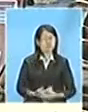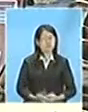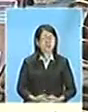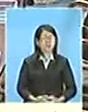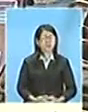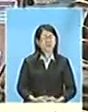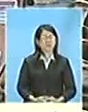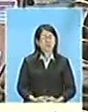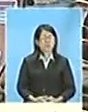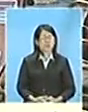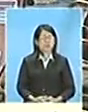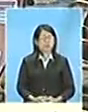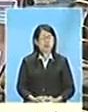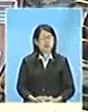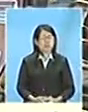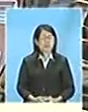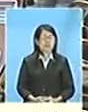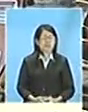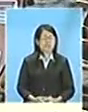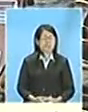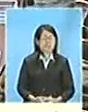น์